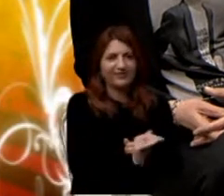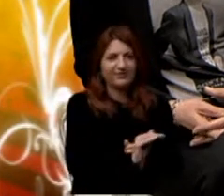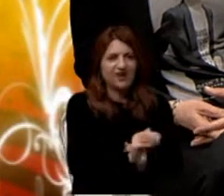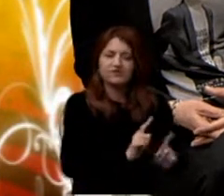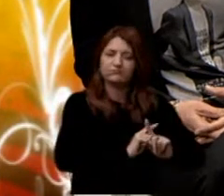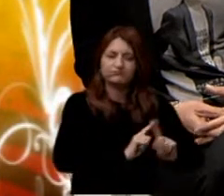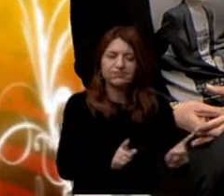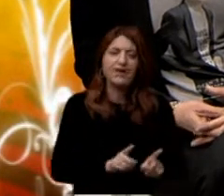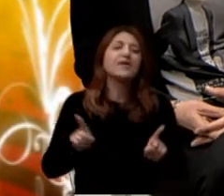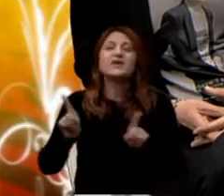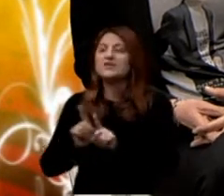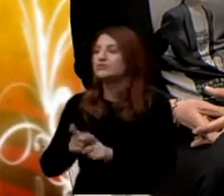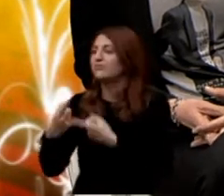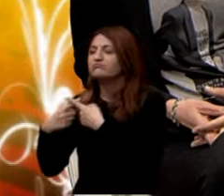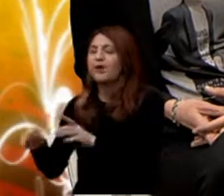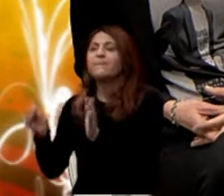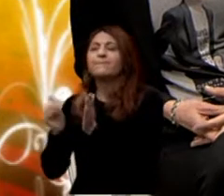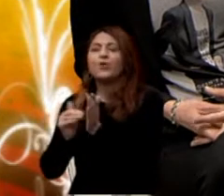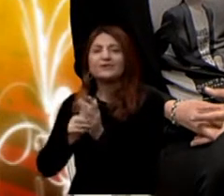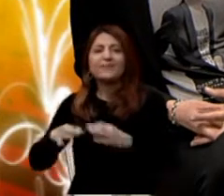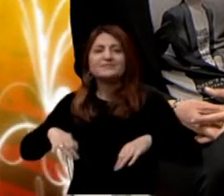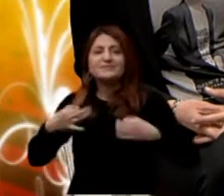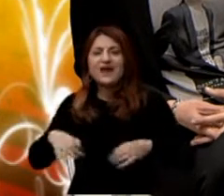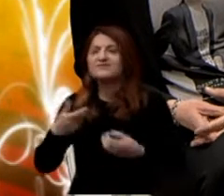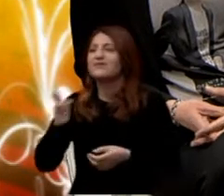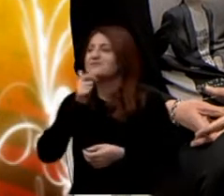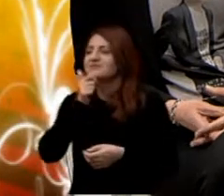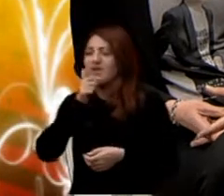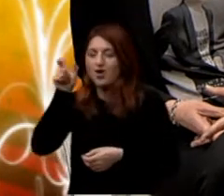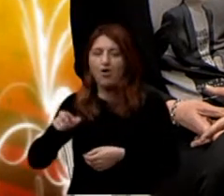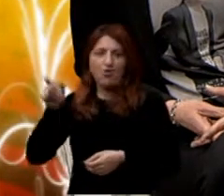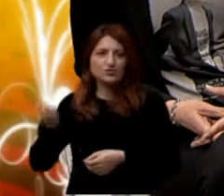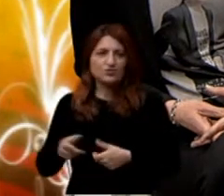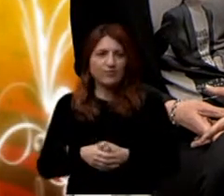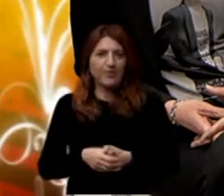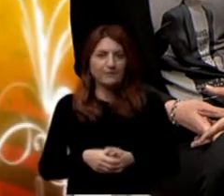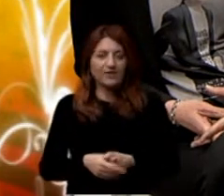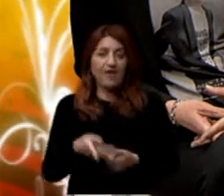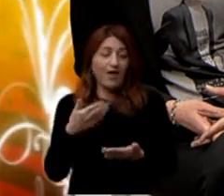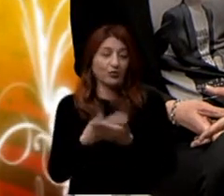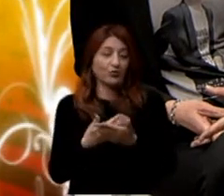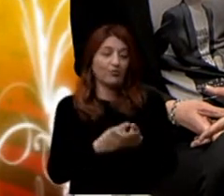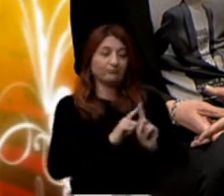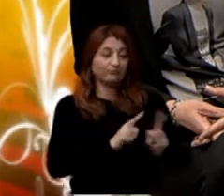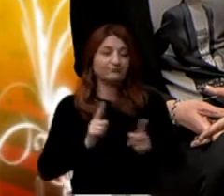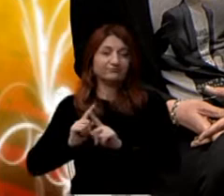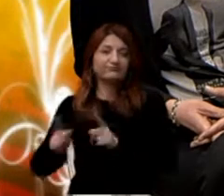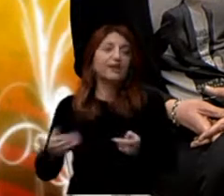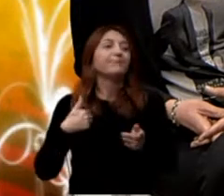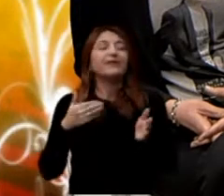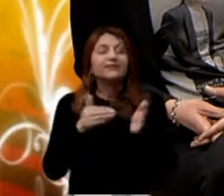strane, a sasvim drugačije zdravstvene potrebe starih osoba. I na te specifičnosti moramo